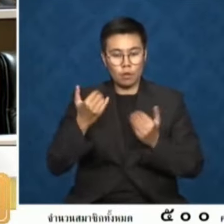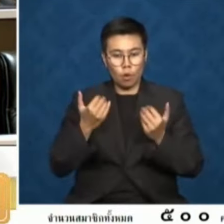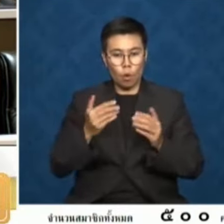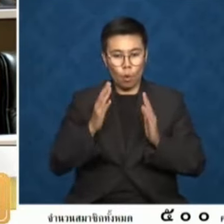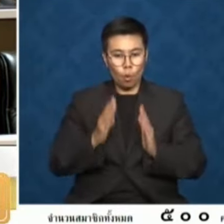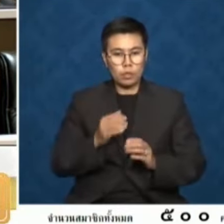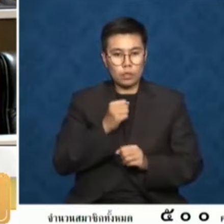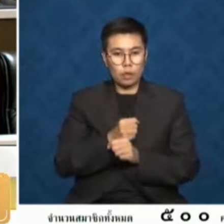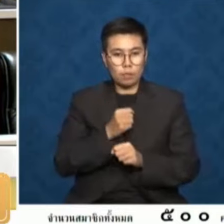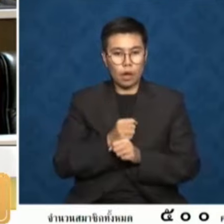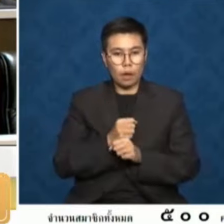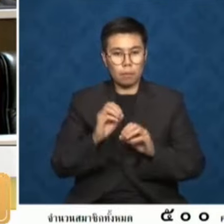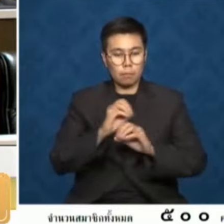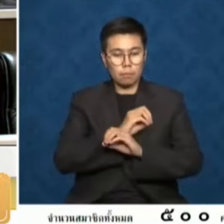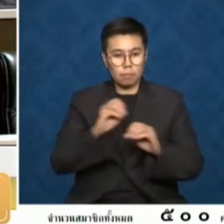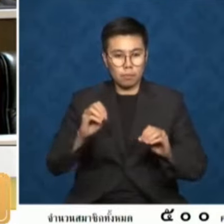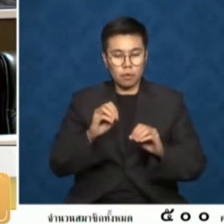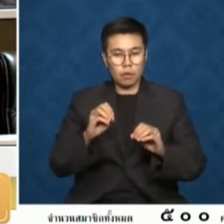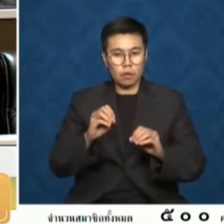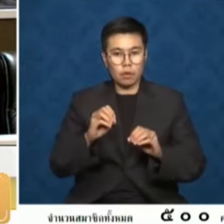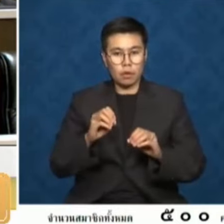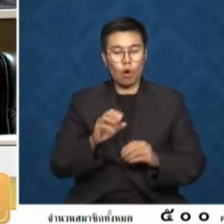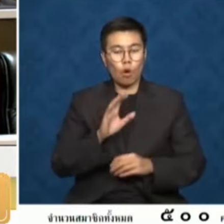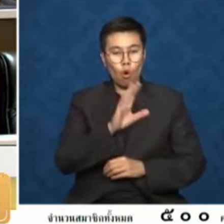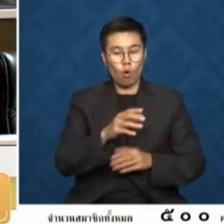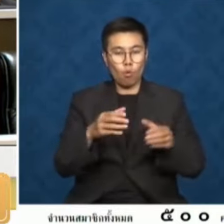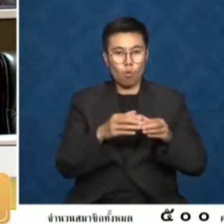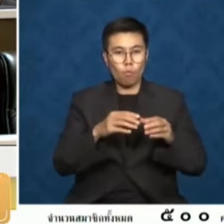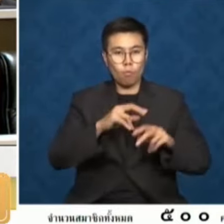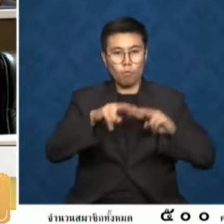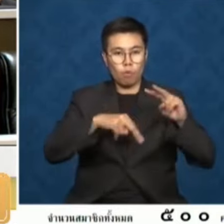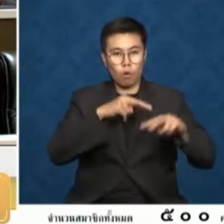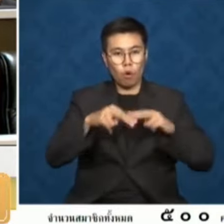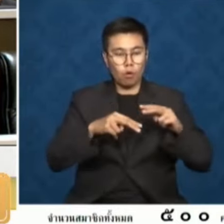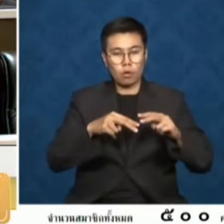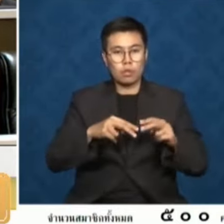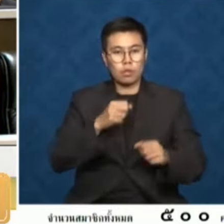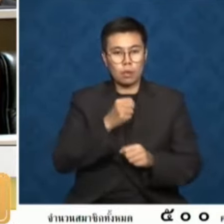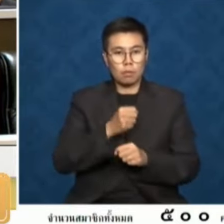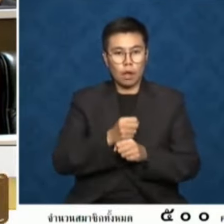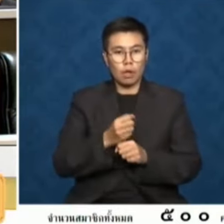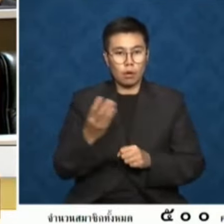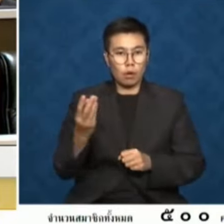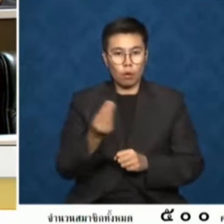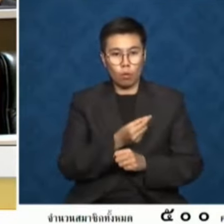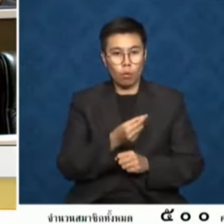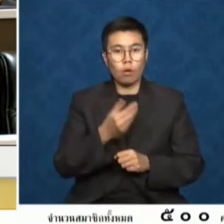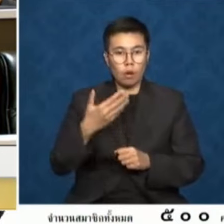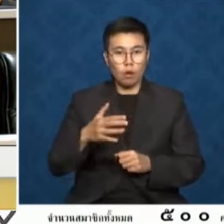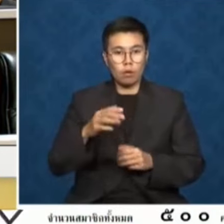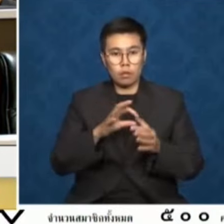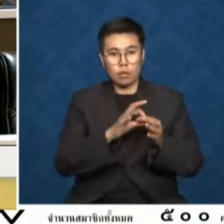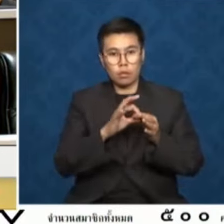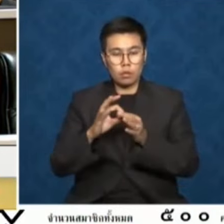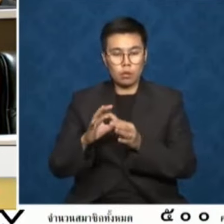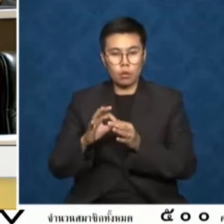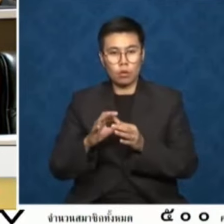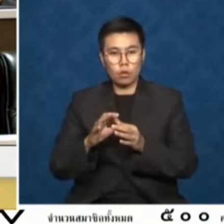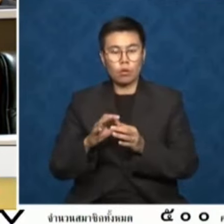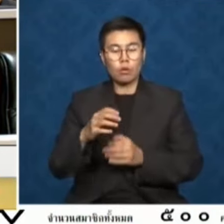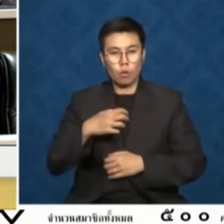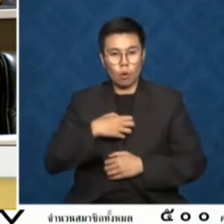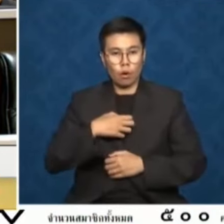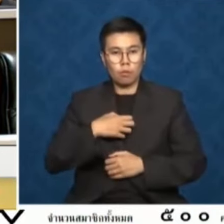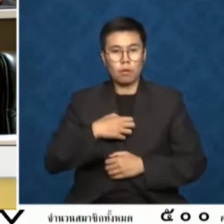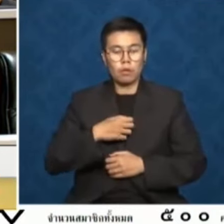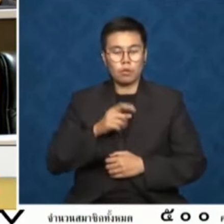รแต่ละองค์กรปกครองส่วนท้องถิ่นมีความคล่องตัวรวดเร็วและสอดคล้องกับความต้องการและ